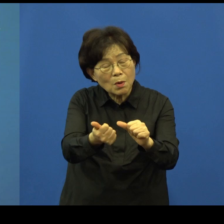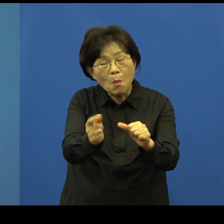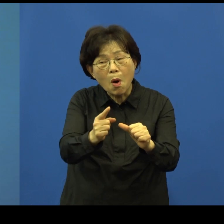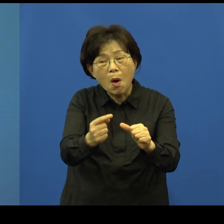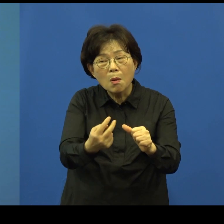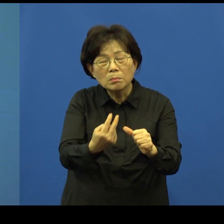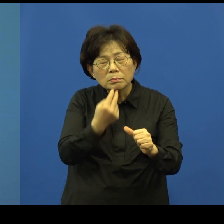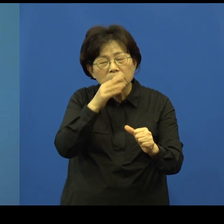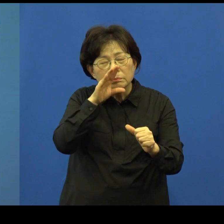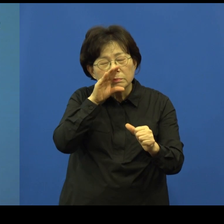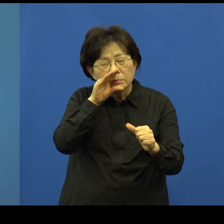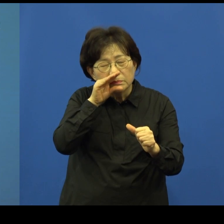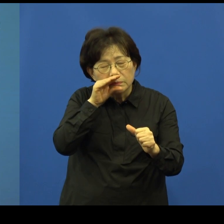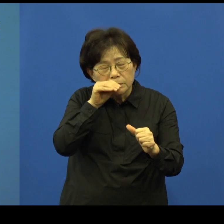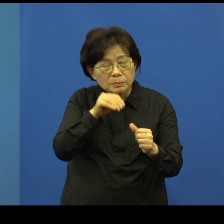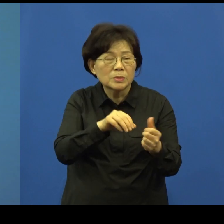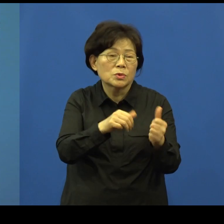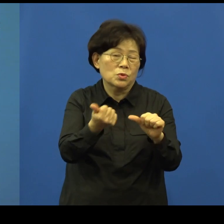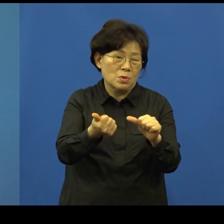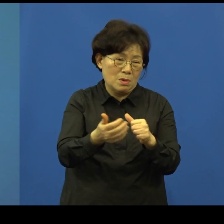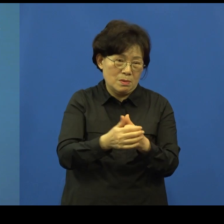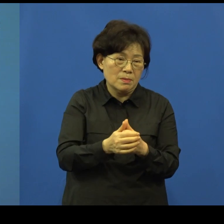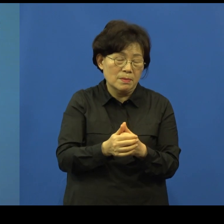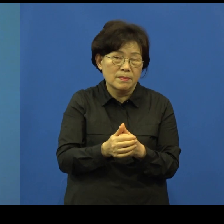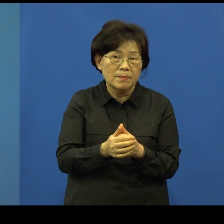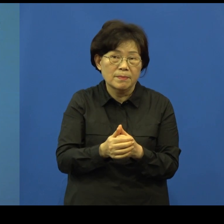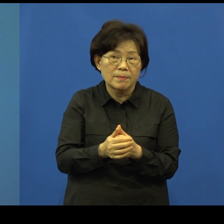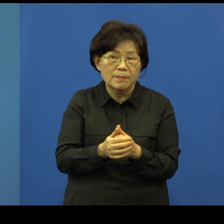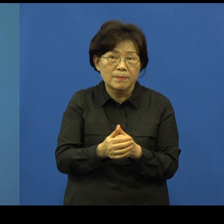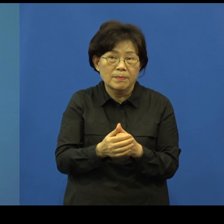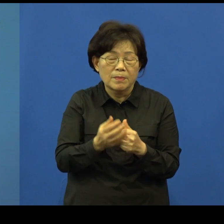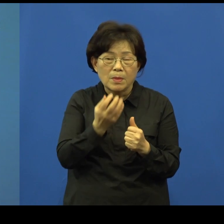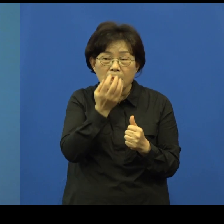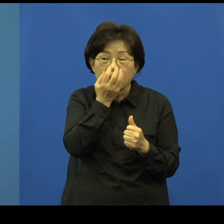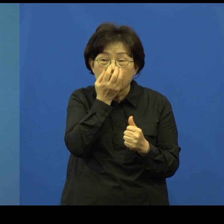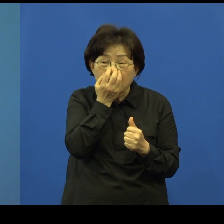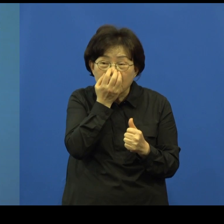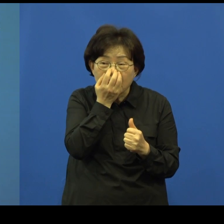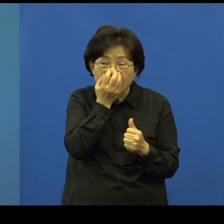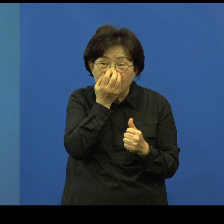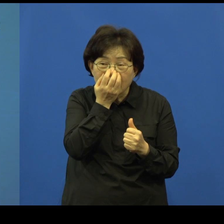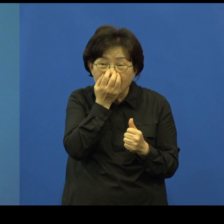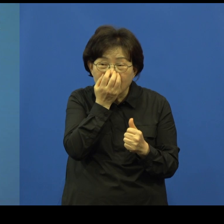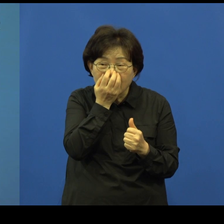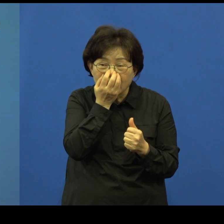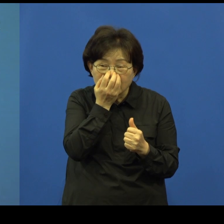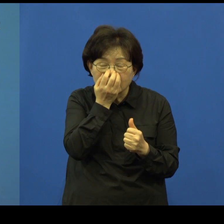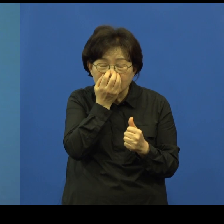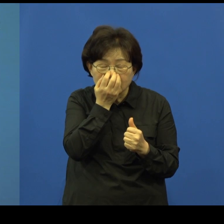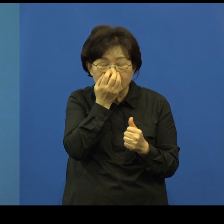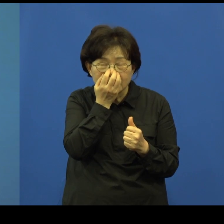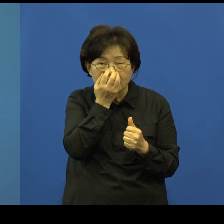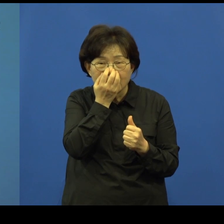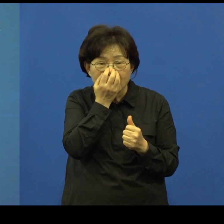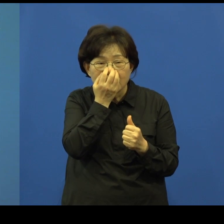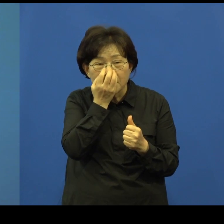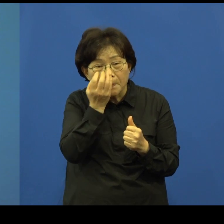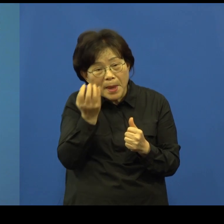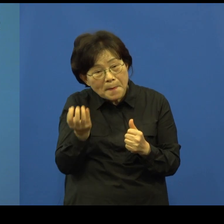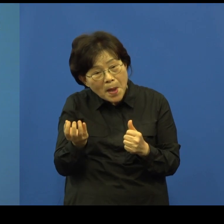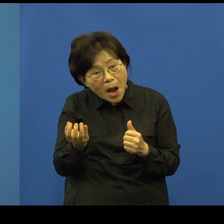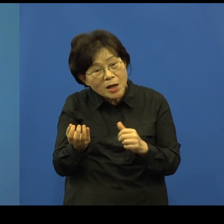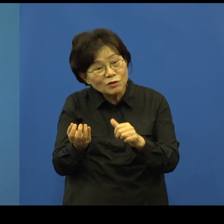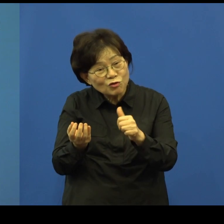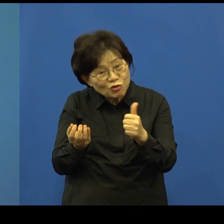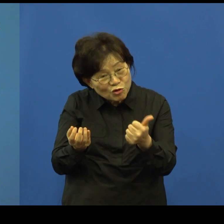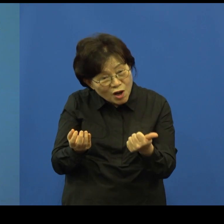거예요. 그래서 호흡 안 되니까 뭐죠? 호흡기를 달죠. 그냥 안 되니까 산소호흡기로 하고,